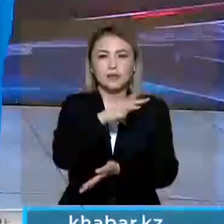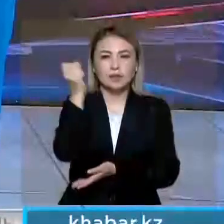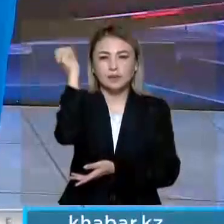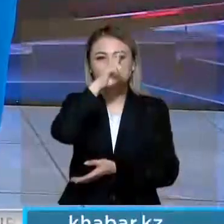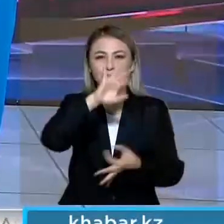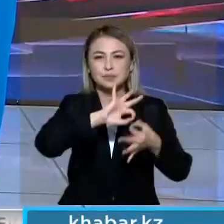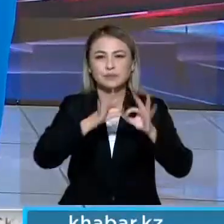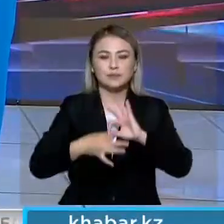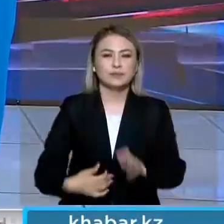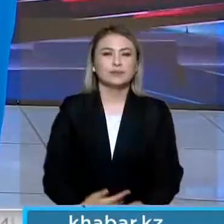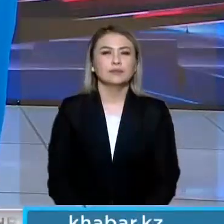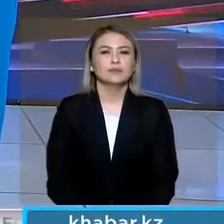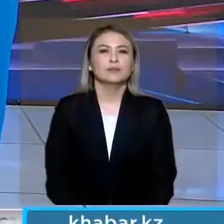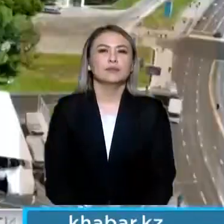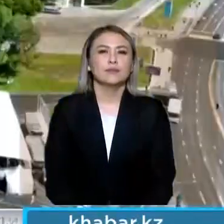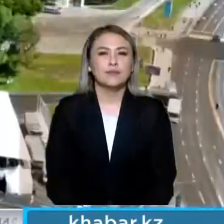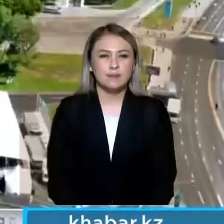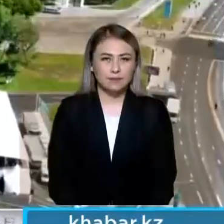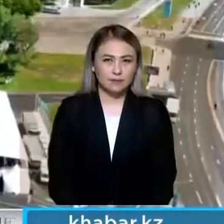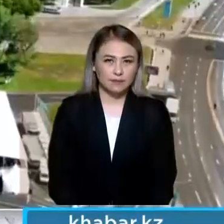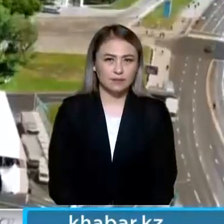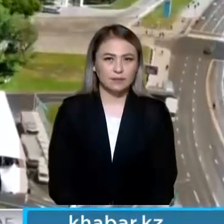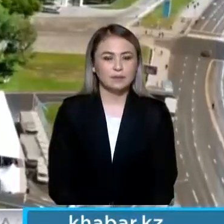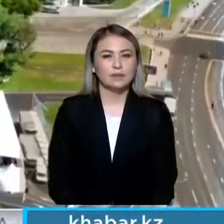Толығырақ тілшіміз тарқатсын.